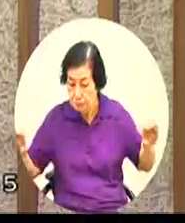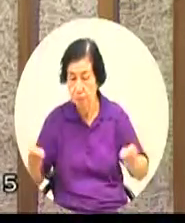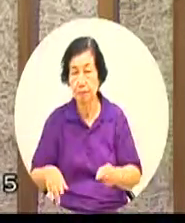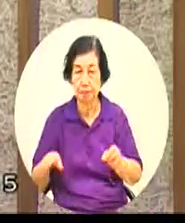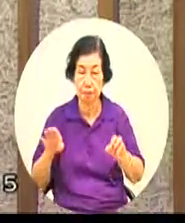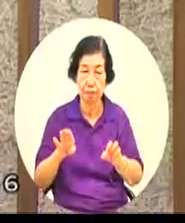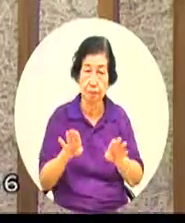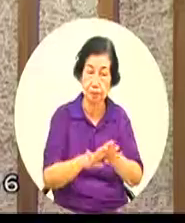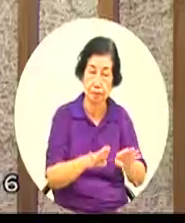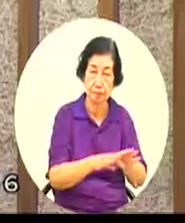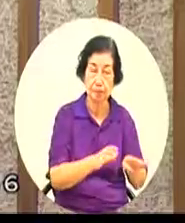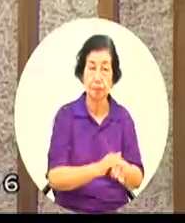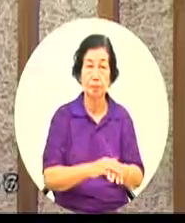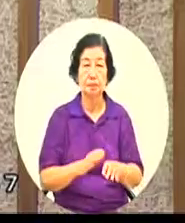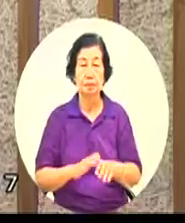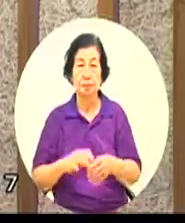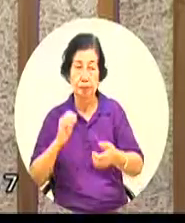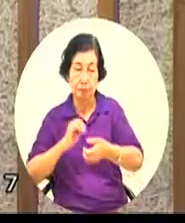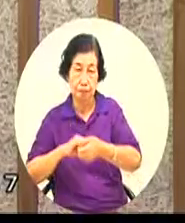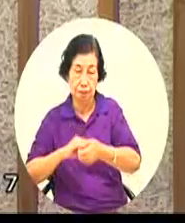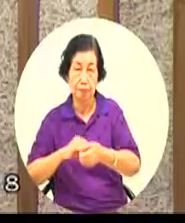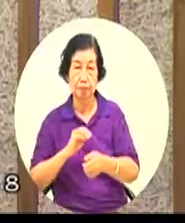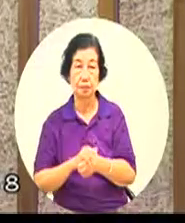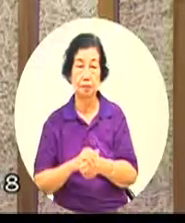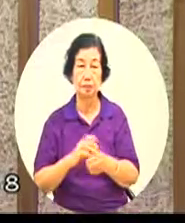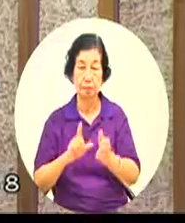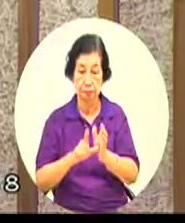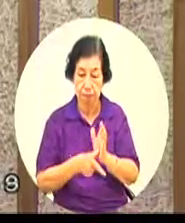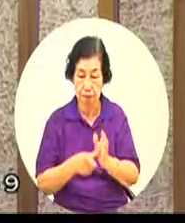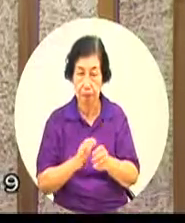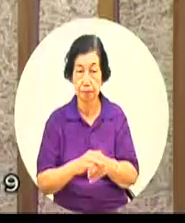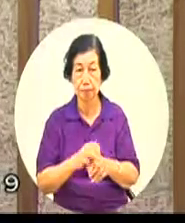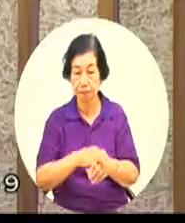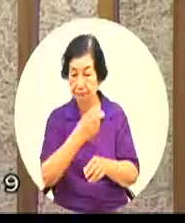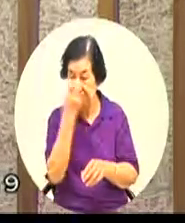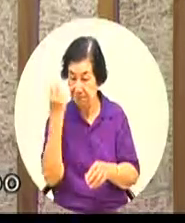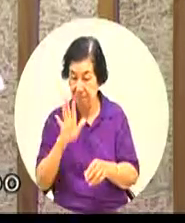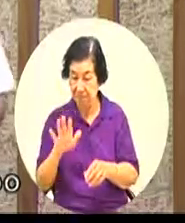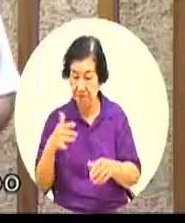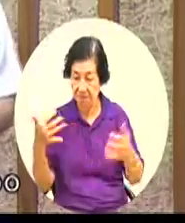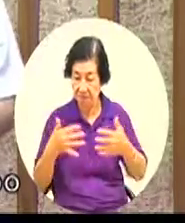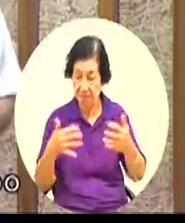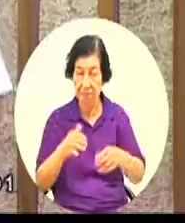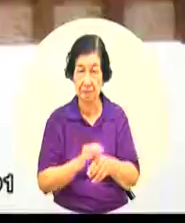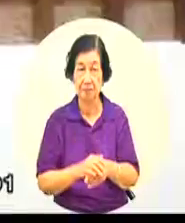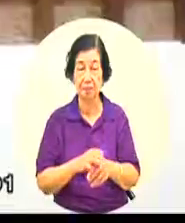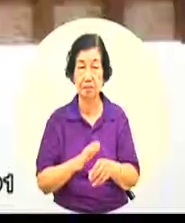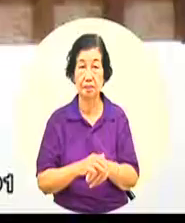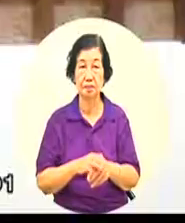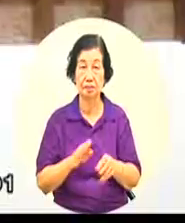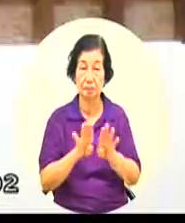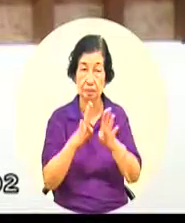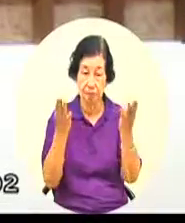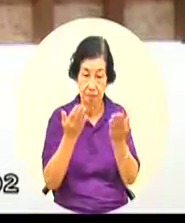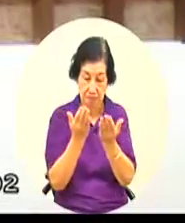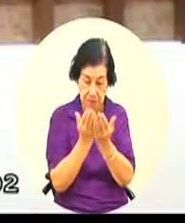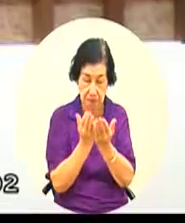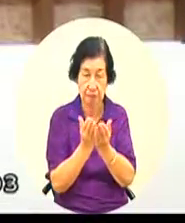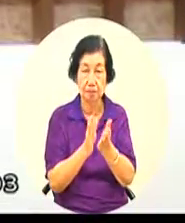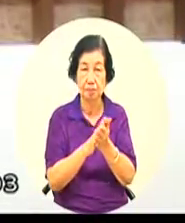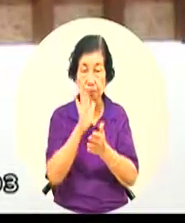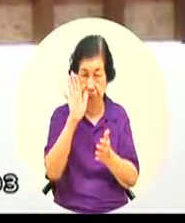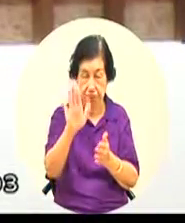定期的，就是随时发现有问题，随时就会做筛检。 据我了解，你们是开学的时候在做筛检啊？ 开学以后。